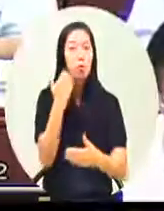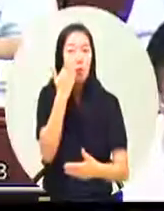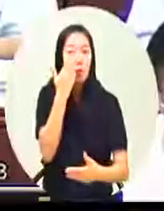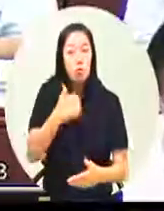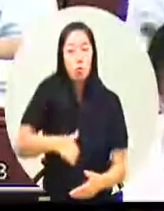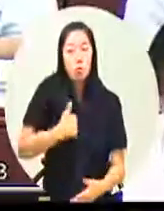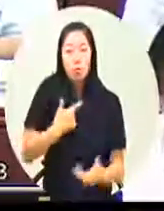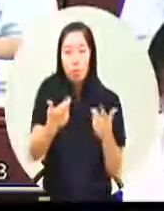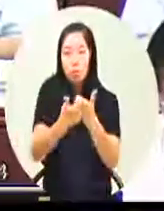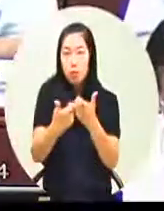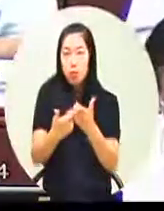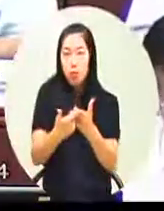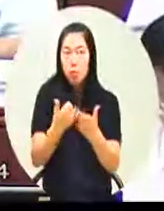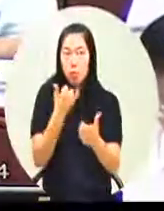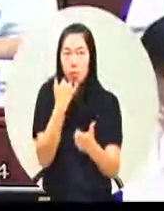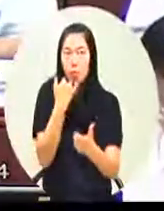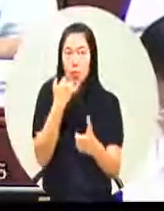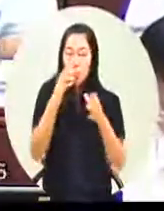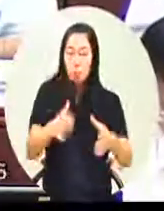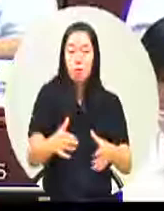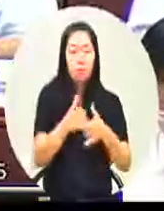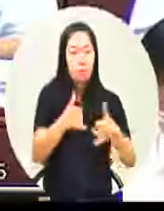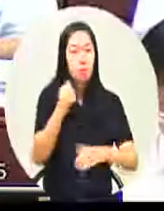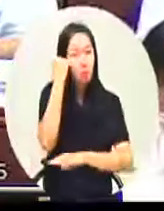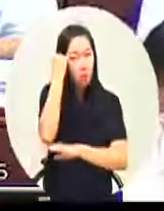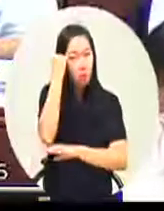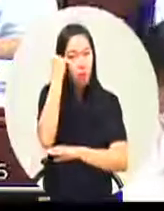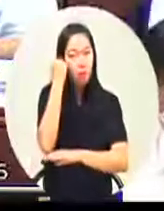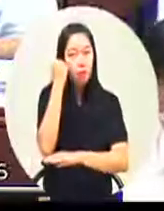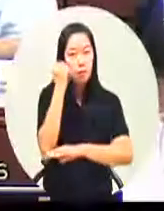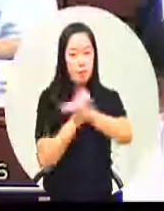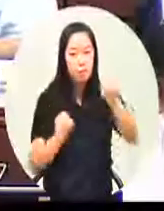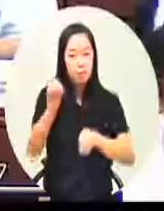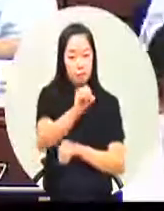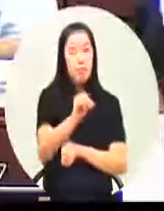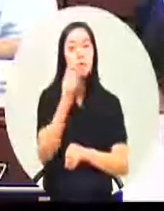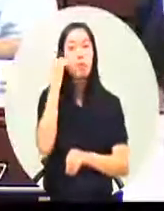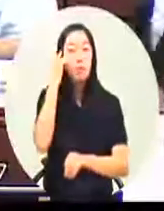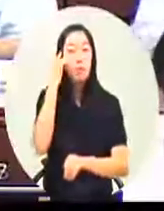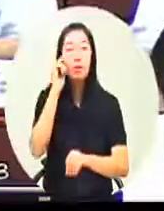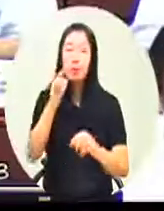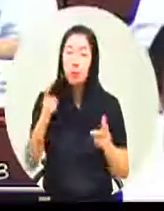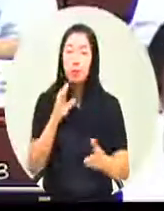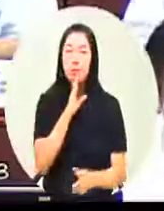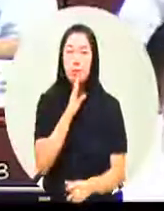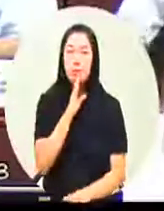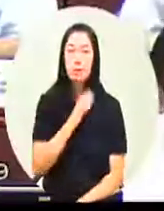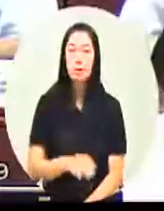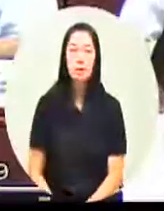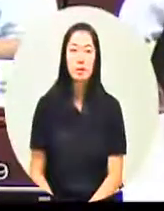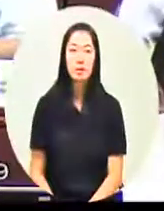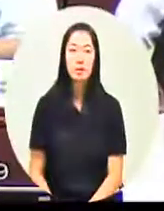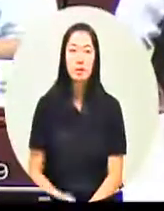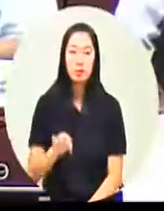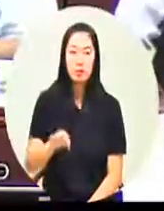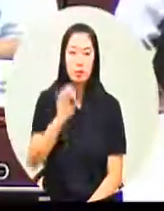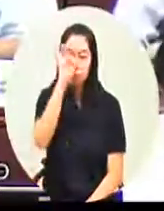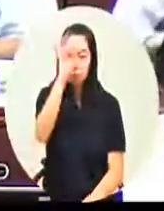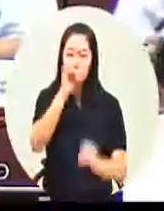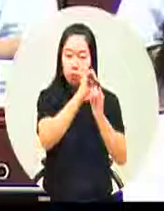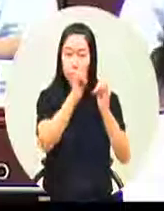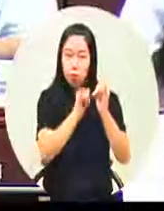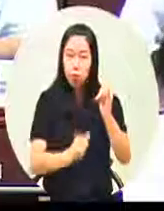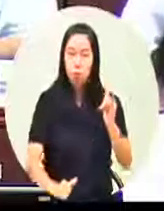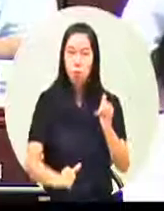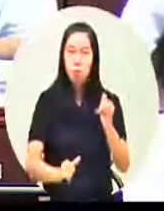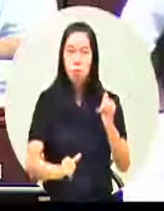域呢，我们就可以让它来设民宿，应该是倒过来讲。但是我跟议员报告，因为这个部分我们必须要看它历史发展的脉络，